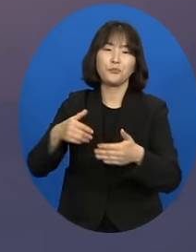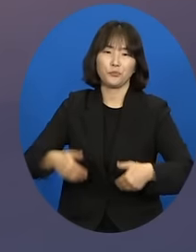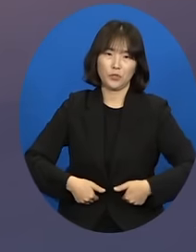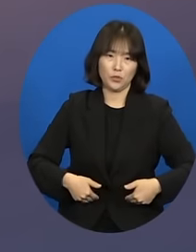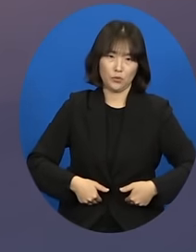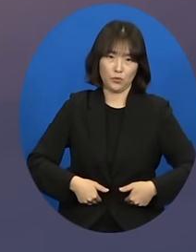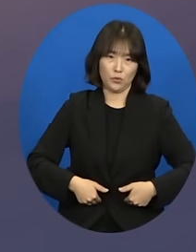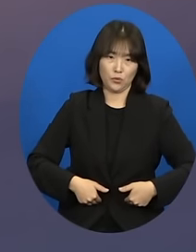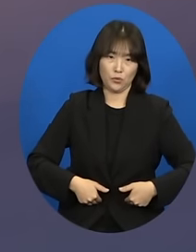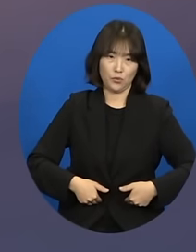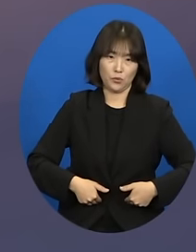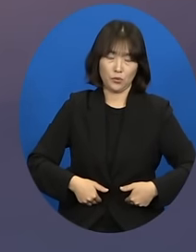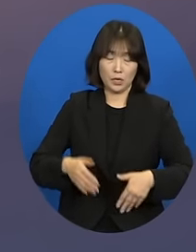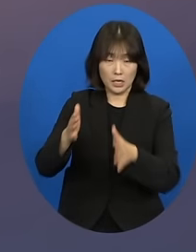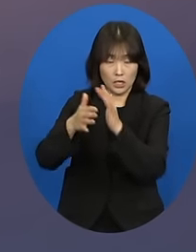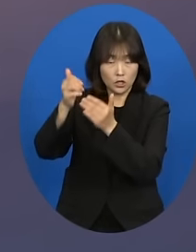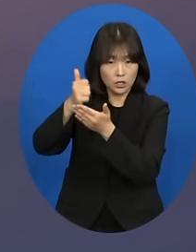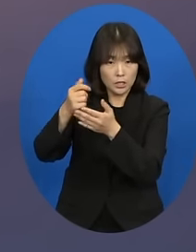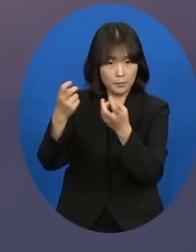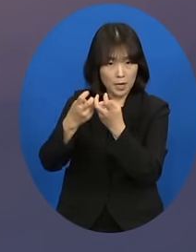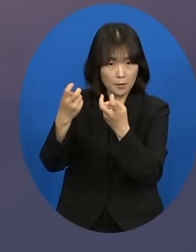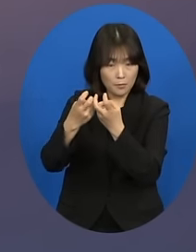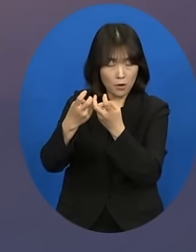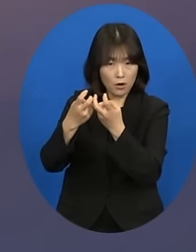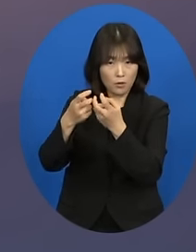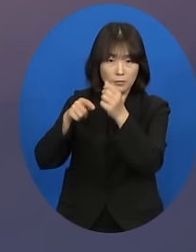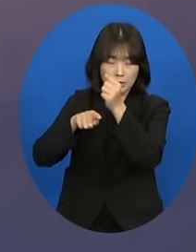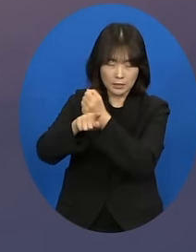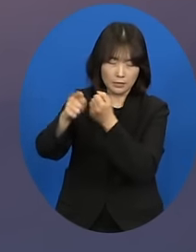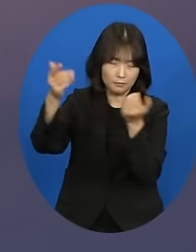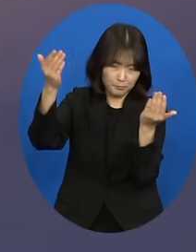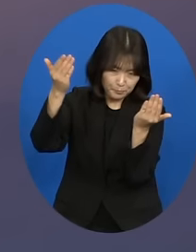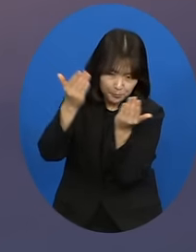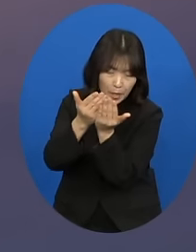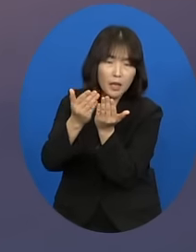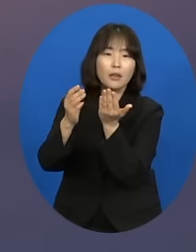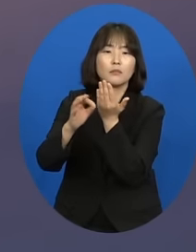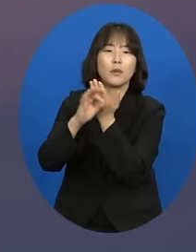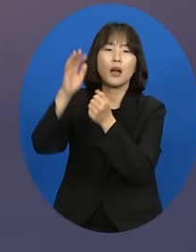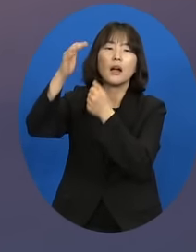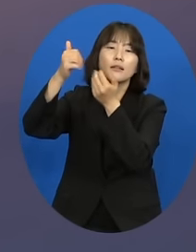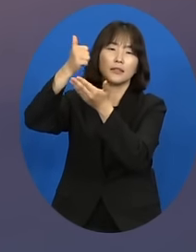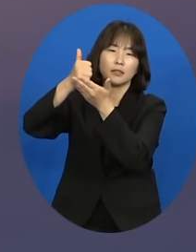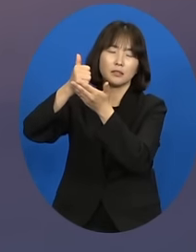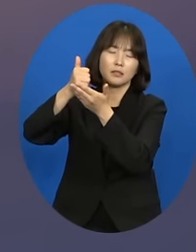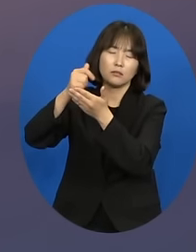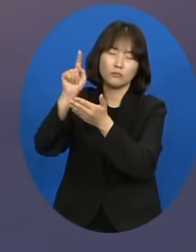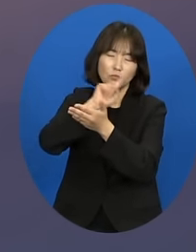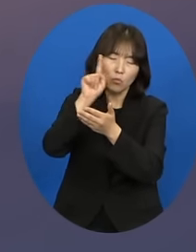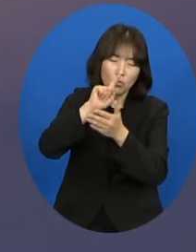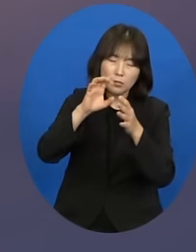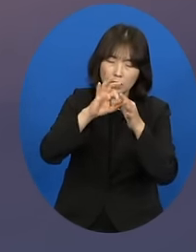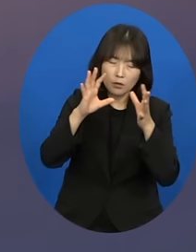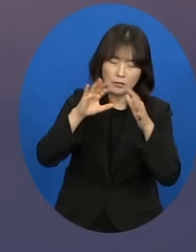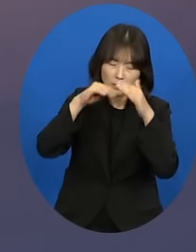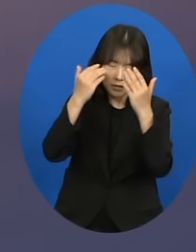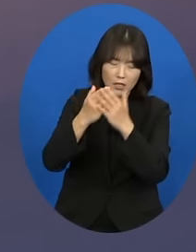예수님의 방법과 뜻에 합당한 것이라면 하나님이 무엇이든지 들어주시는 것이죠.